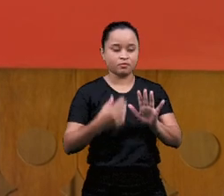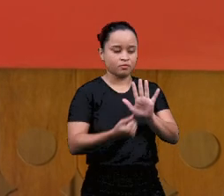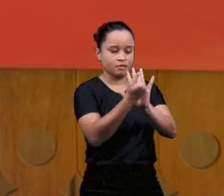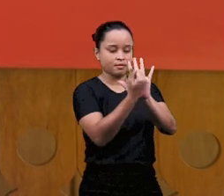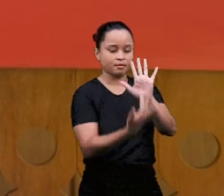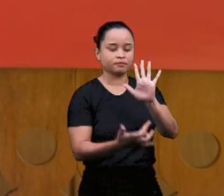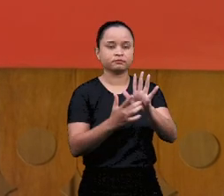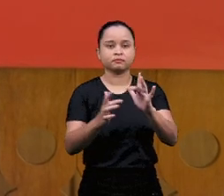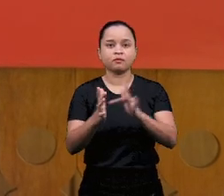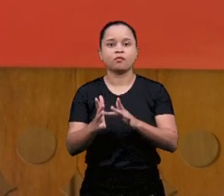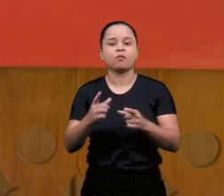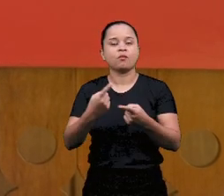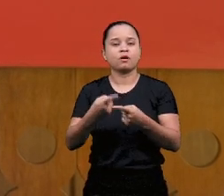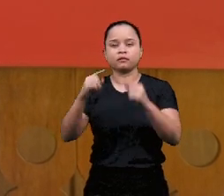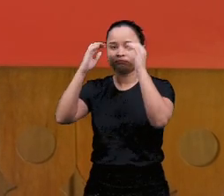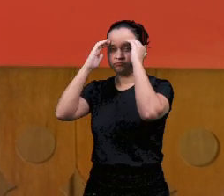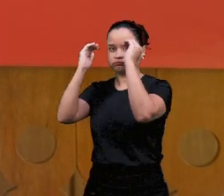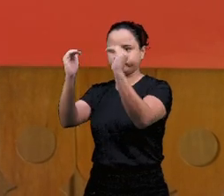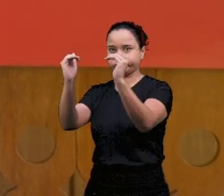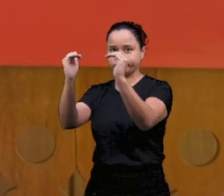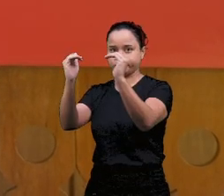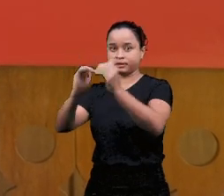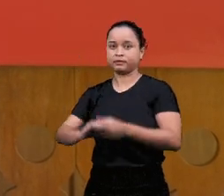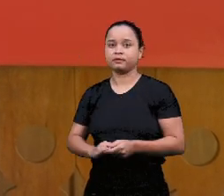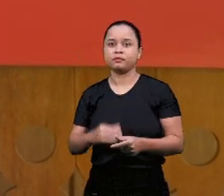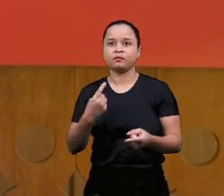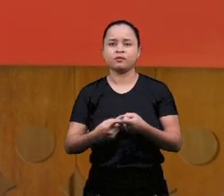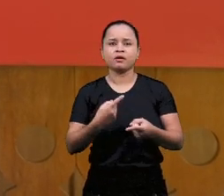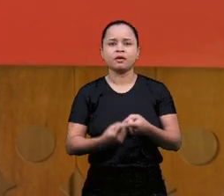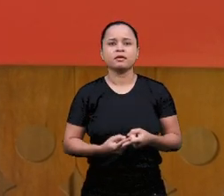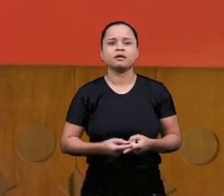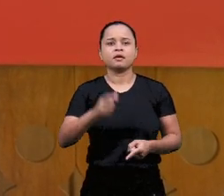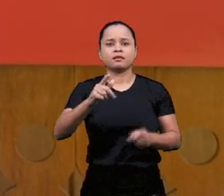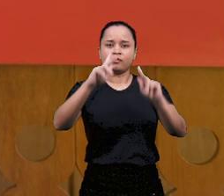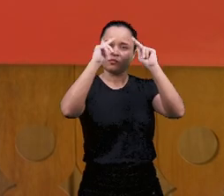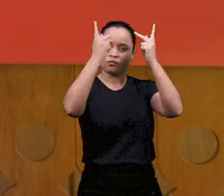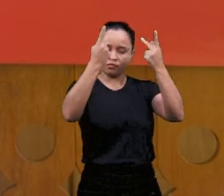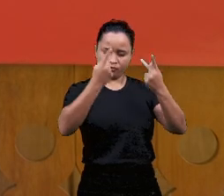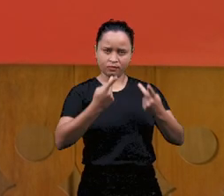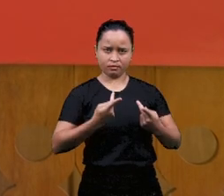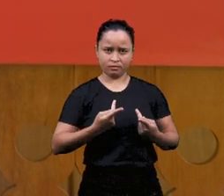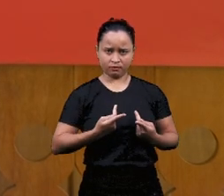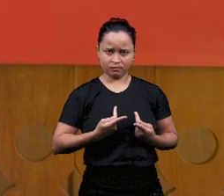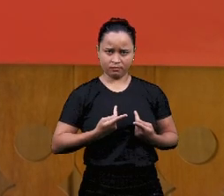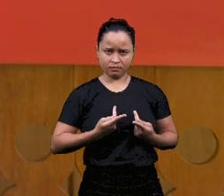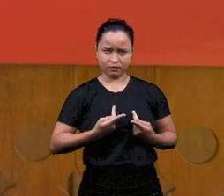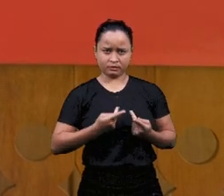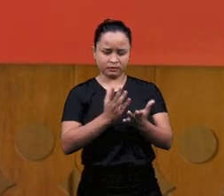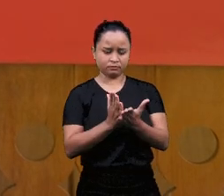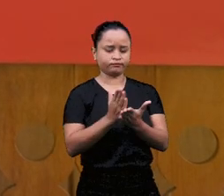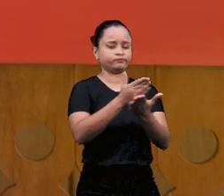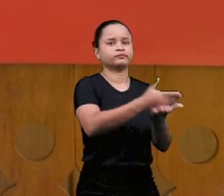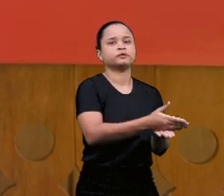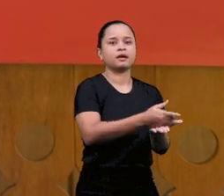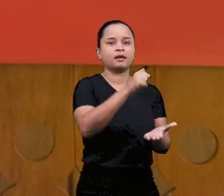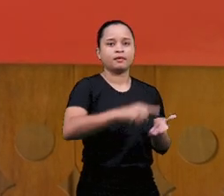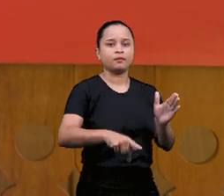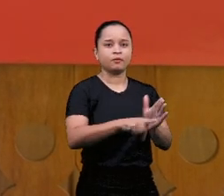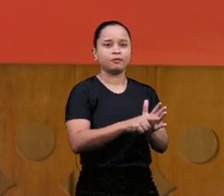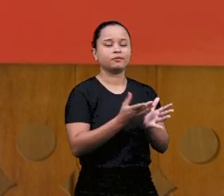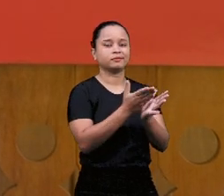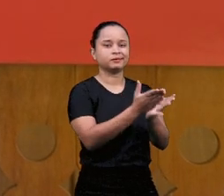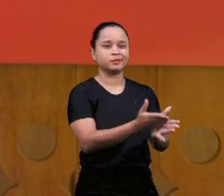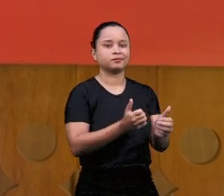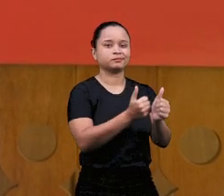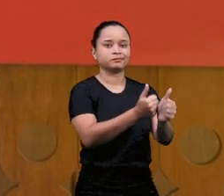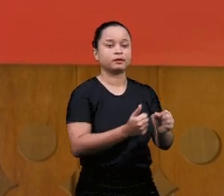à cause de la désobéissance. Quand l'homme se met dans cette situation, son chemin, c'est le chemin de Saül. Il est allé dormir?